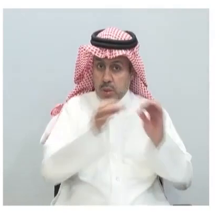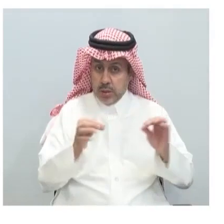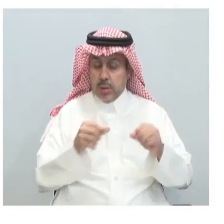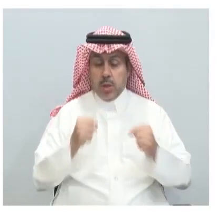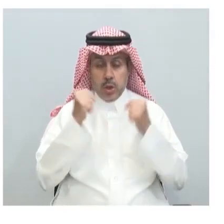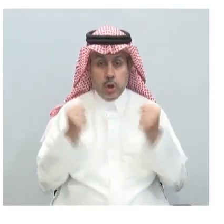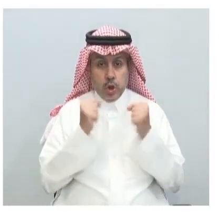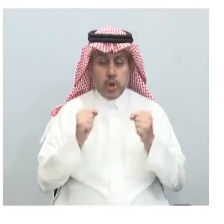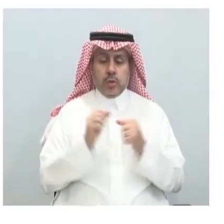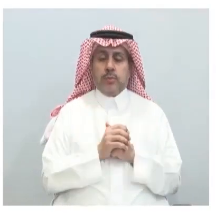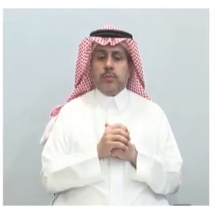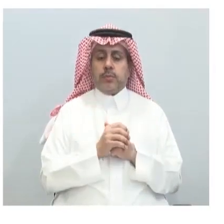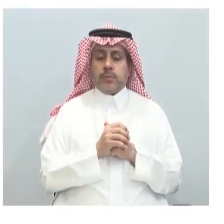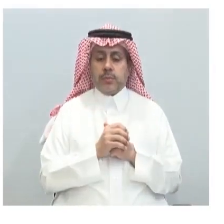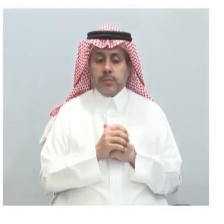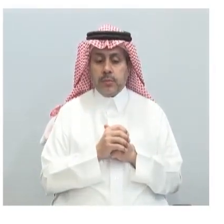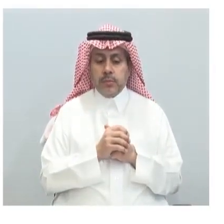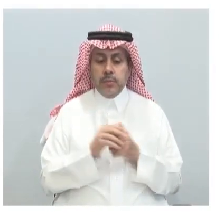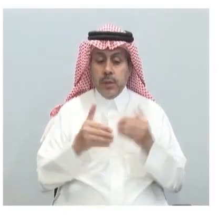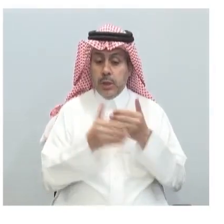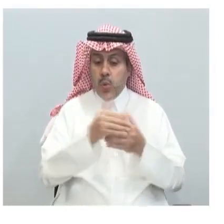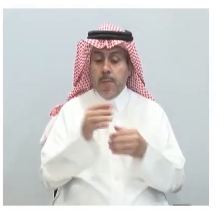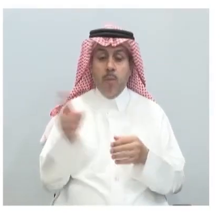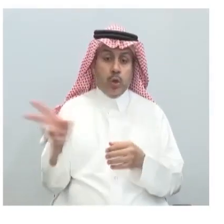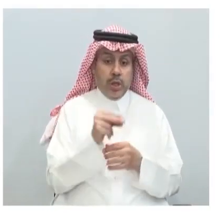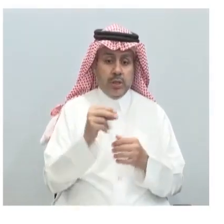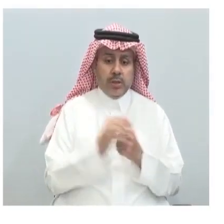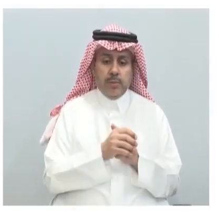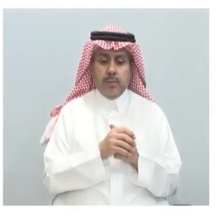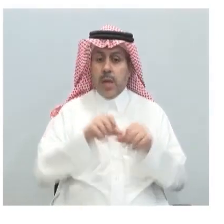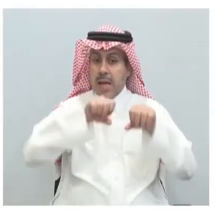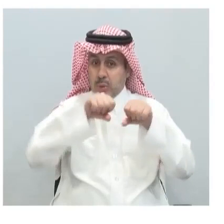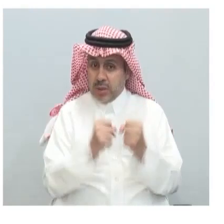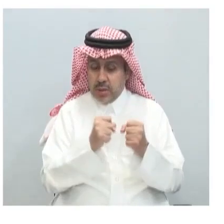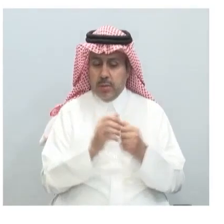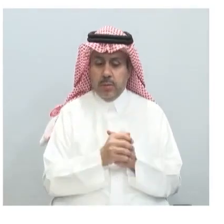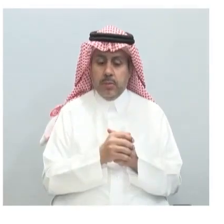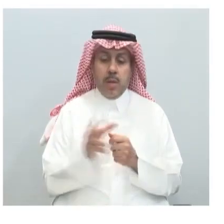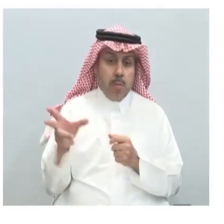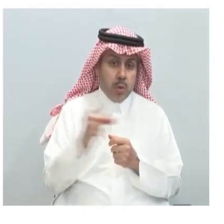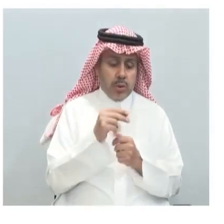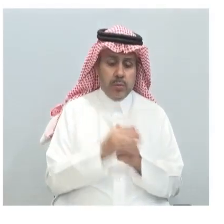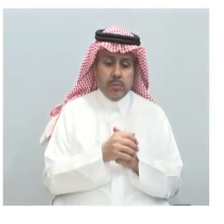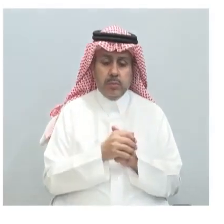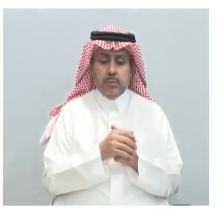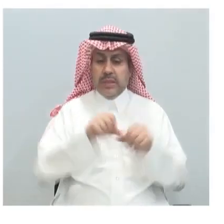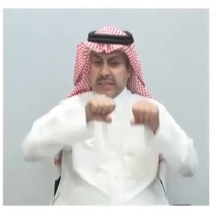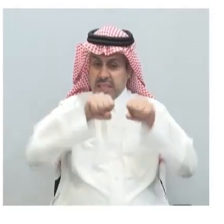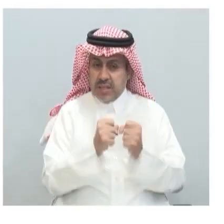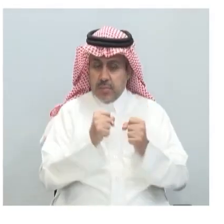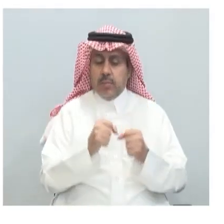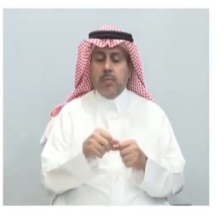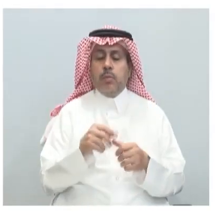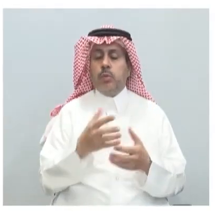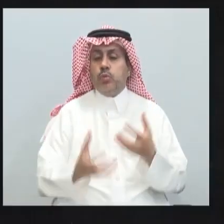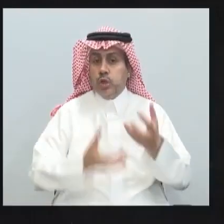تكوين مواد ناتجه هي هنا او تكسير مواد او يتكسر لتكوين المواد